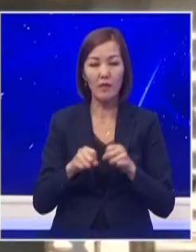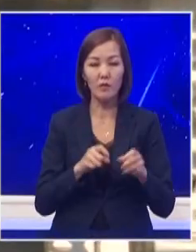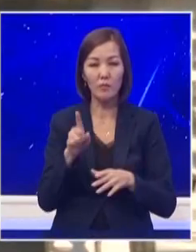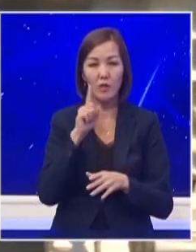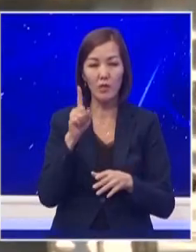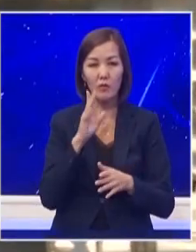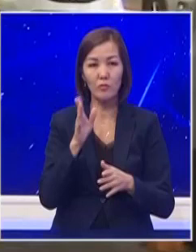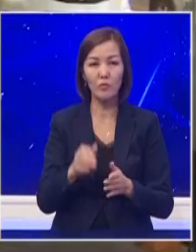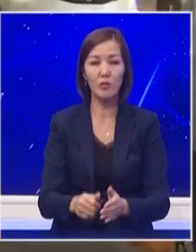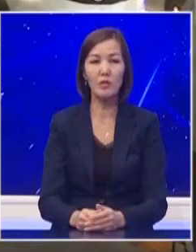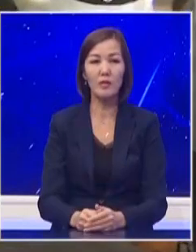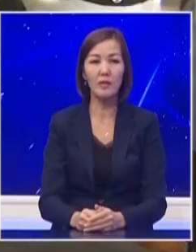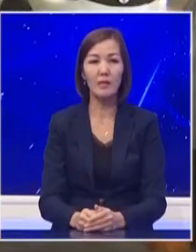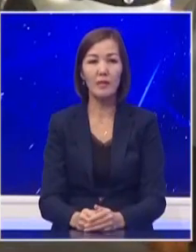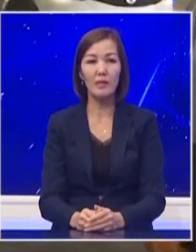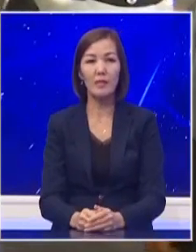среди молодежи